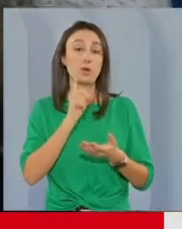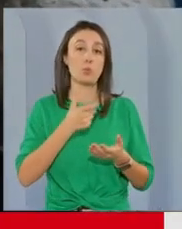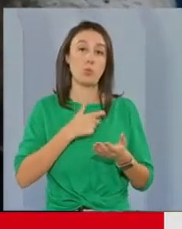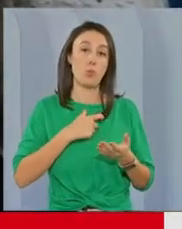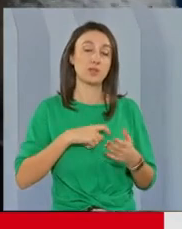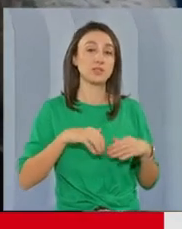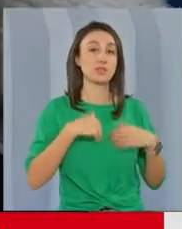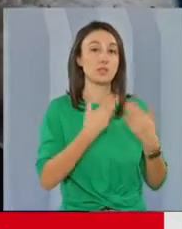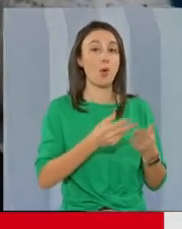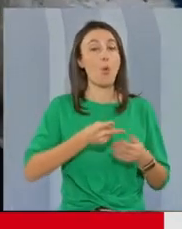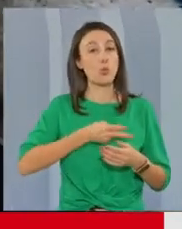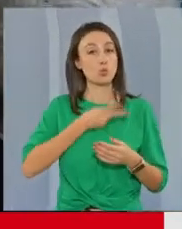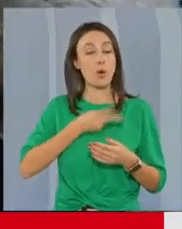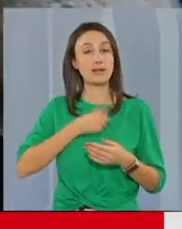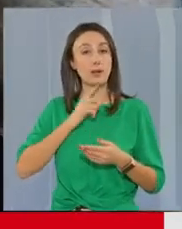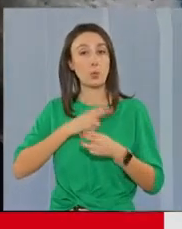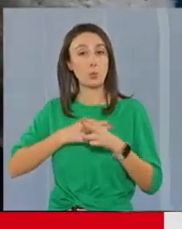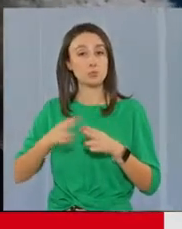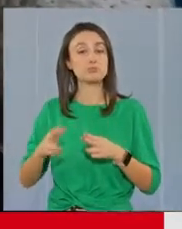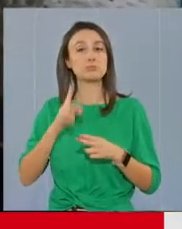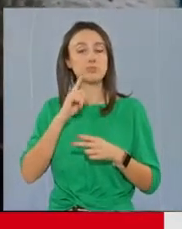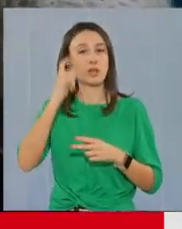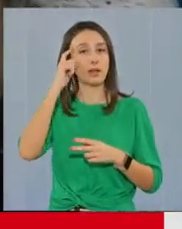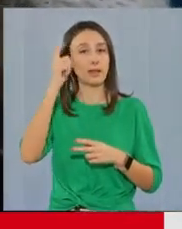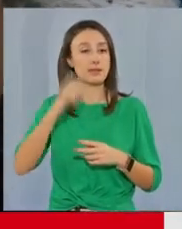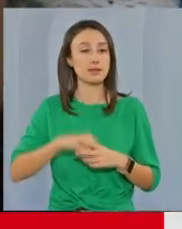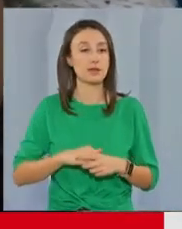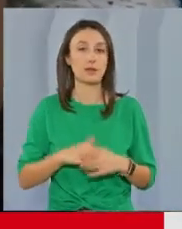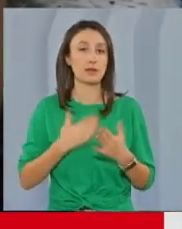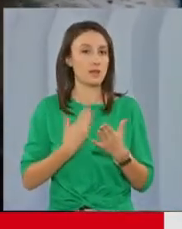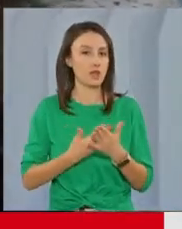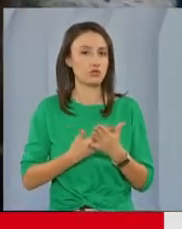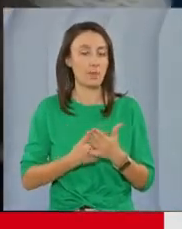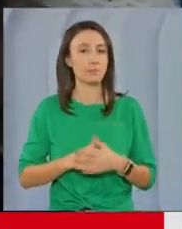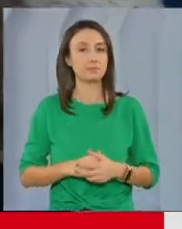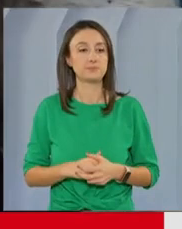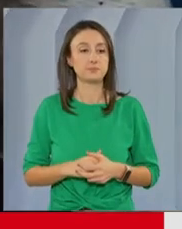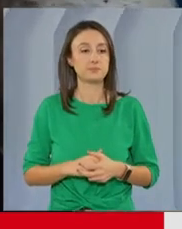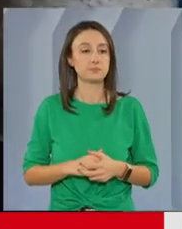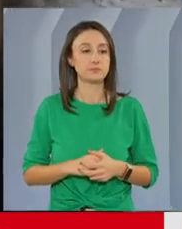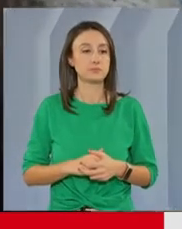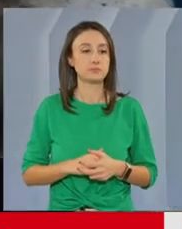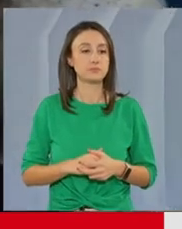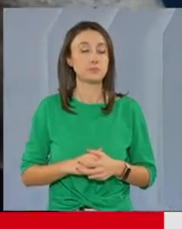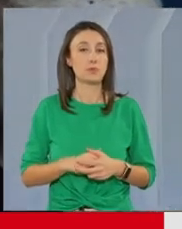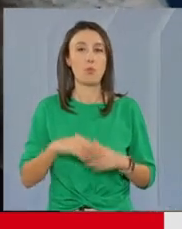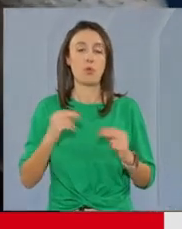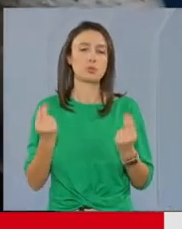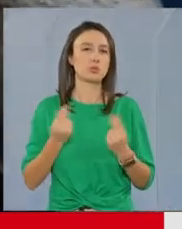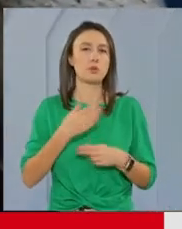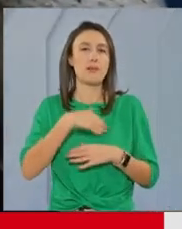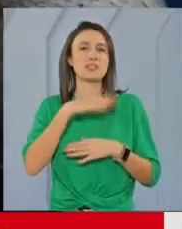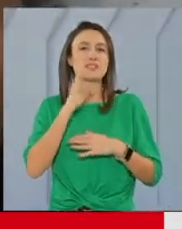reda onoarea și demnitatea credinței De ce Bă poate n o fi cel mai sfânt din lumea